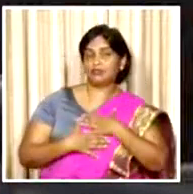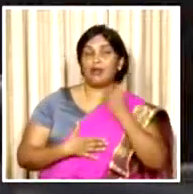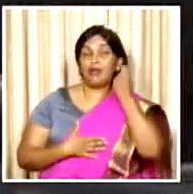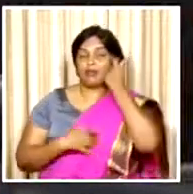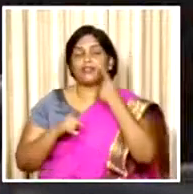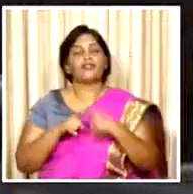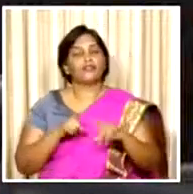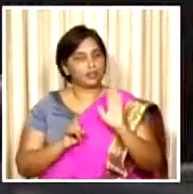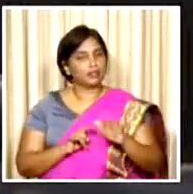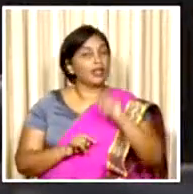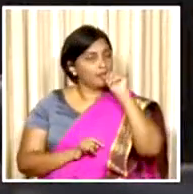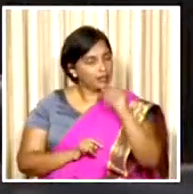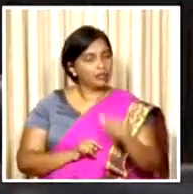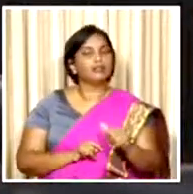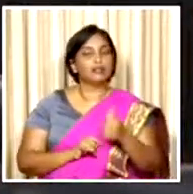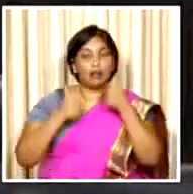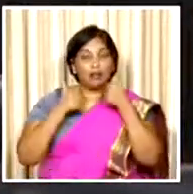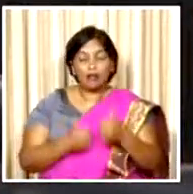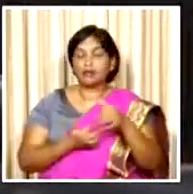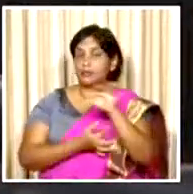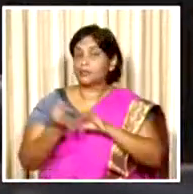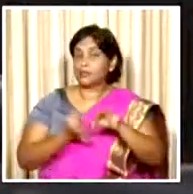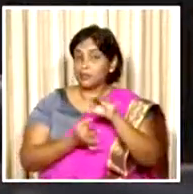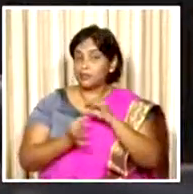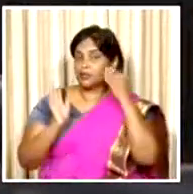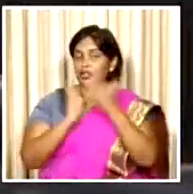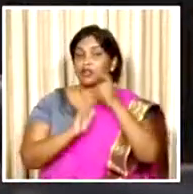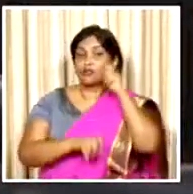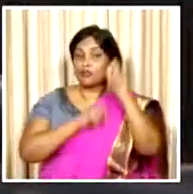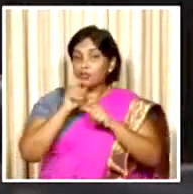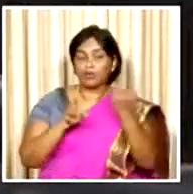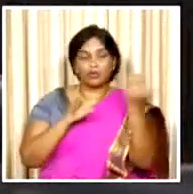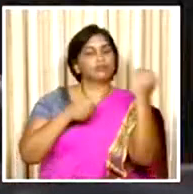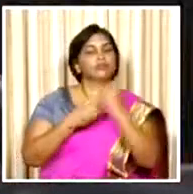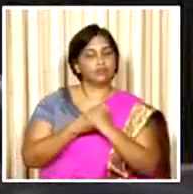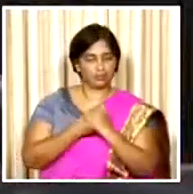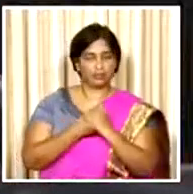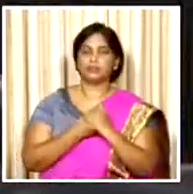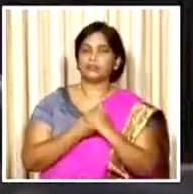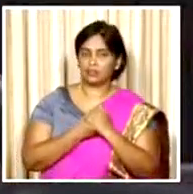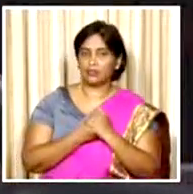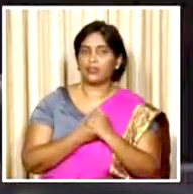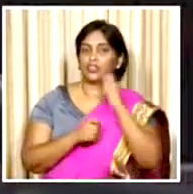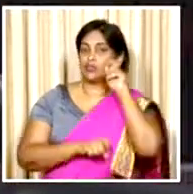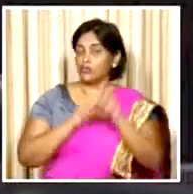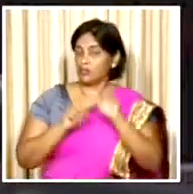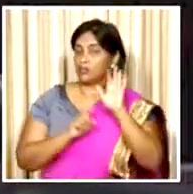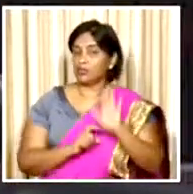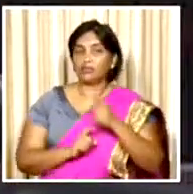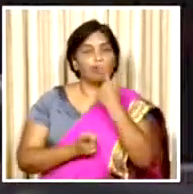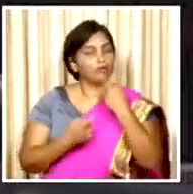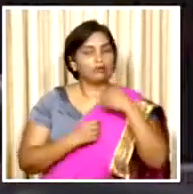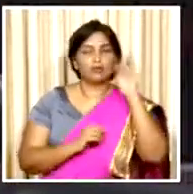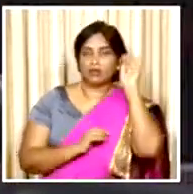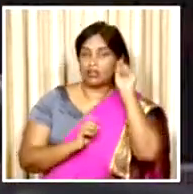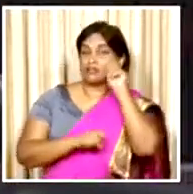සංකල්පයක් පමණයි. ඇත්ත අර්ථවත් ප්‍රජාතන්ත්‍රවාදය කියන්නේ ජනතාවගේ සහභාගිත්වය සහ ජනතාවට ඇහුම්කන් දෙන